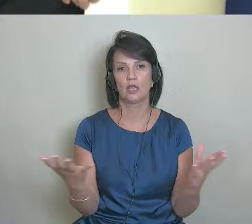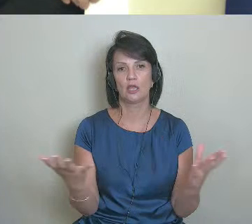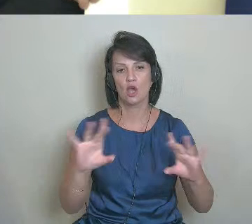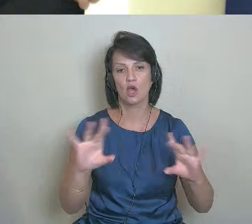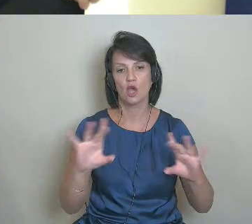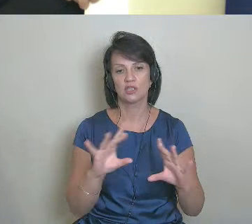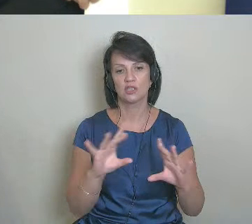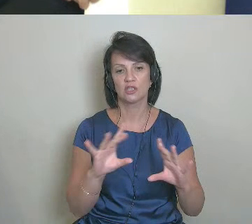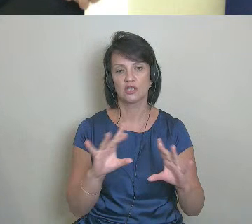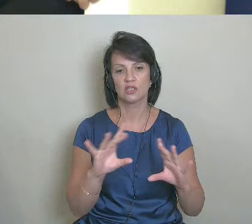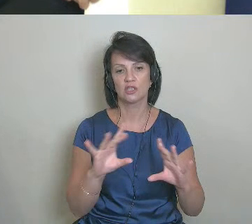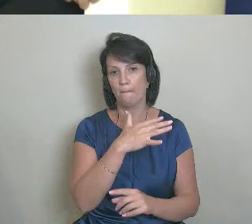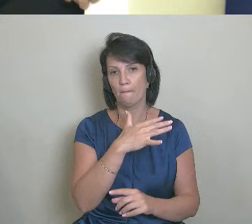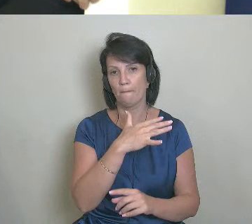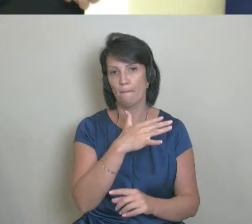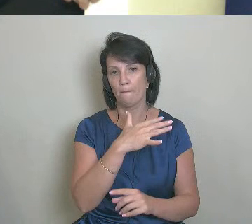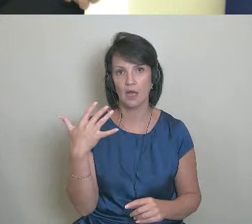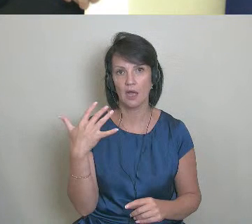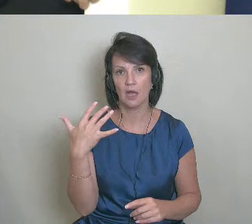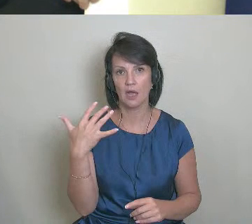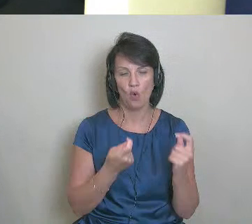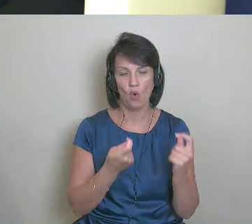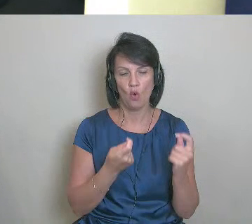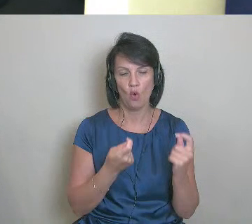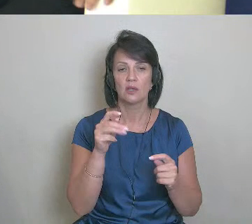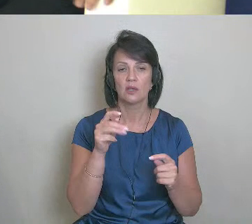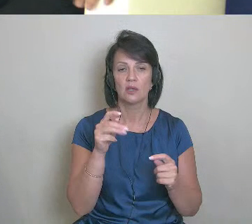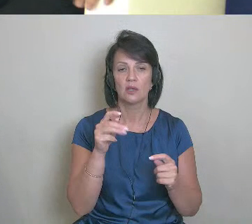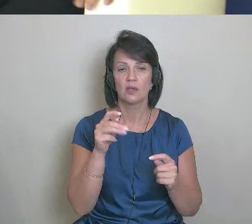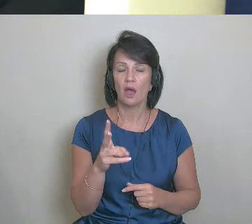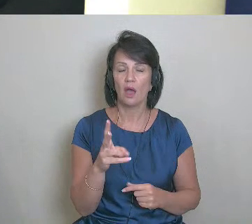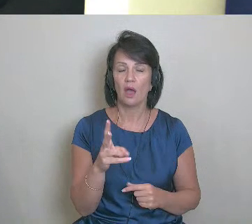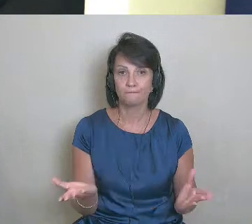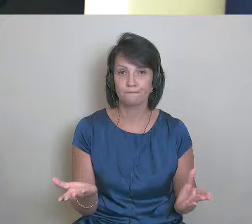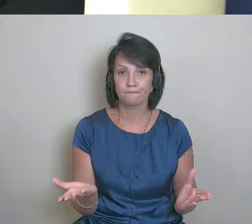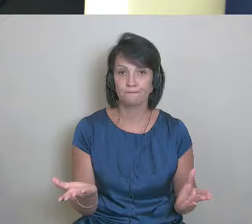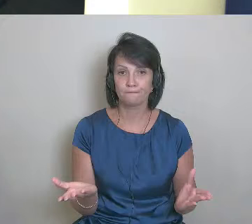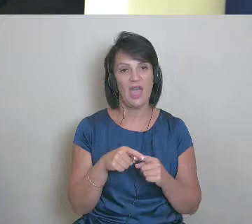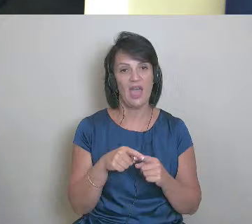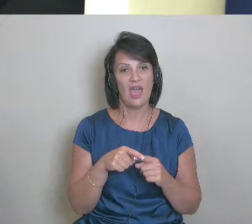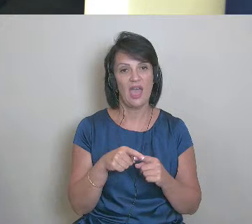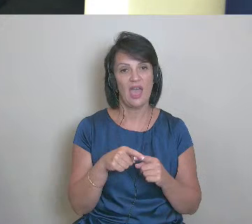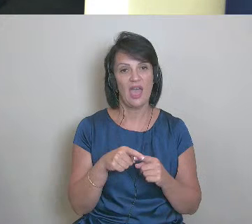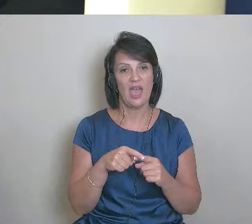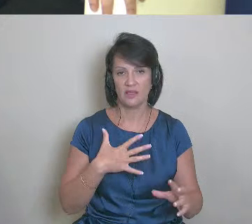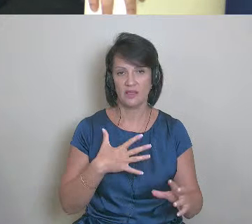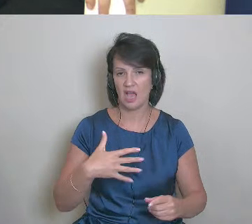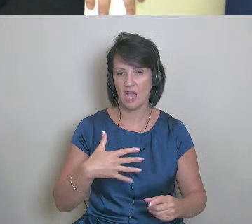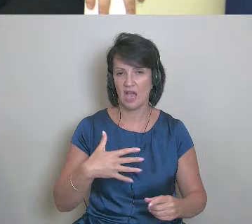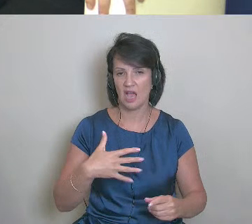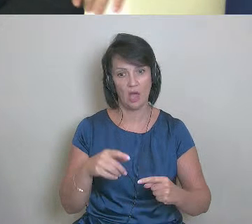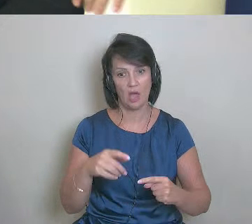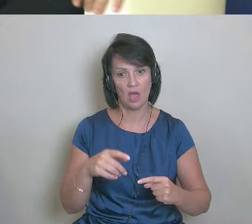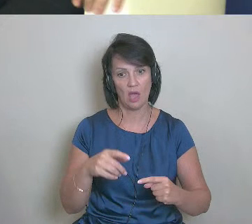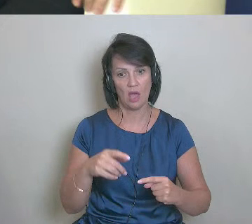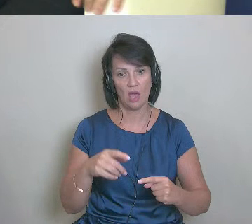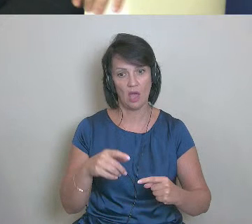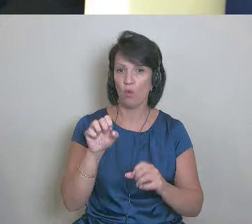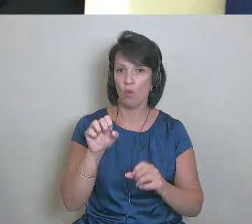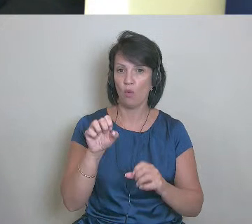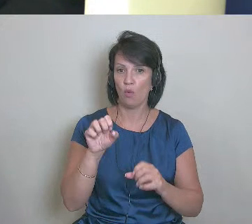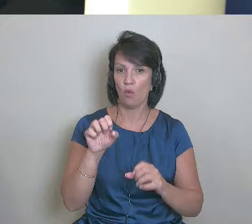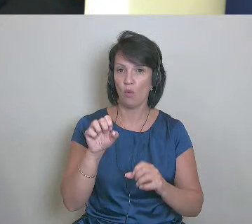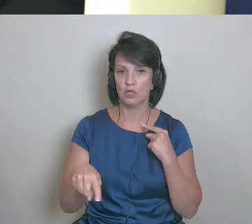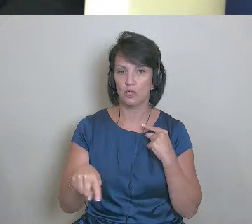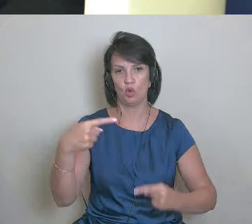the committee who said, wow, there are Але це не lots of предмет нашої nuances дискусії here, but it's сьогоднішньої. not the subject matter of today's discussion. That's for